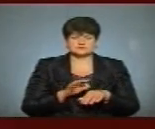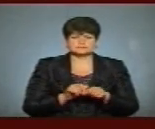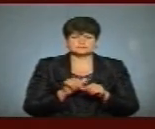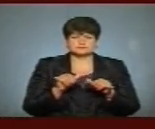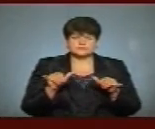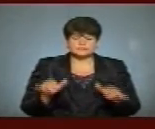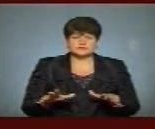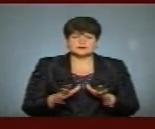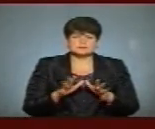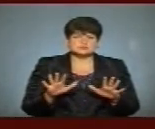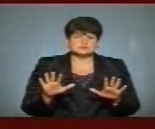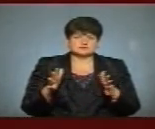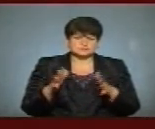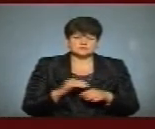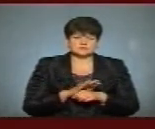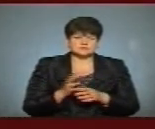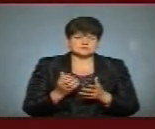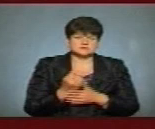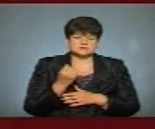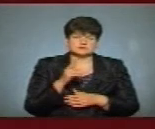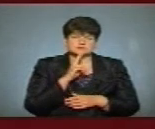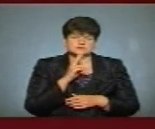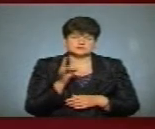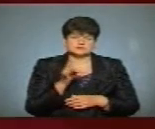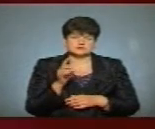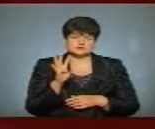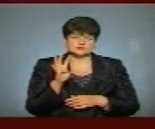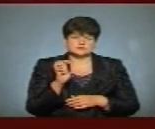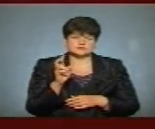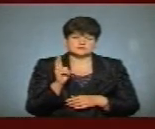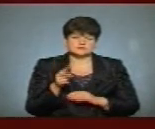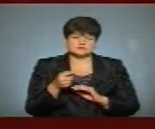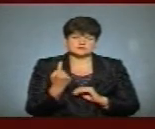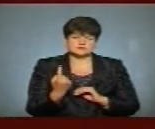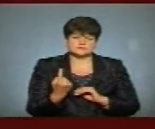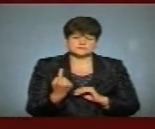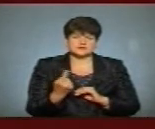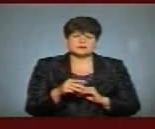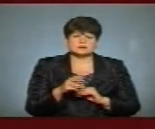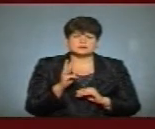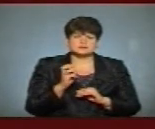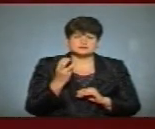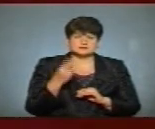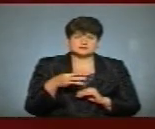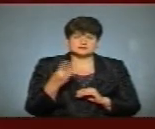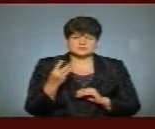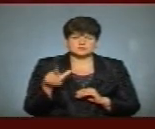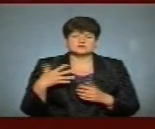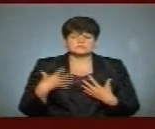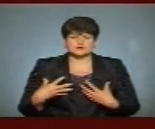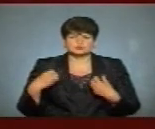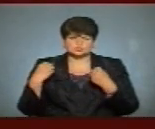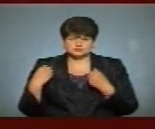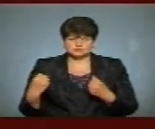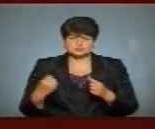випадків COVID-19 в області зафіксували в Кременецькому районі – 421. 333 людини там вже одужали